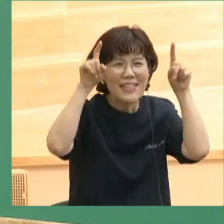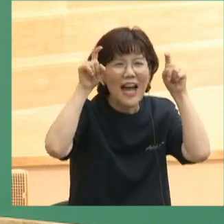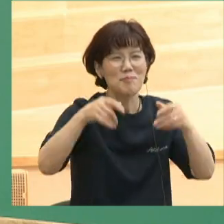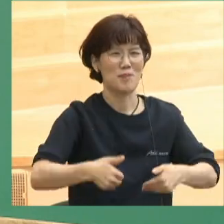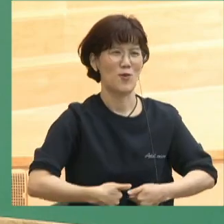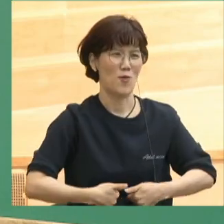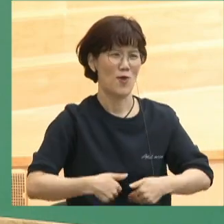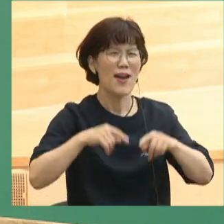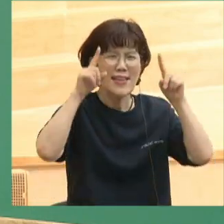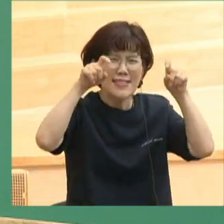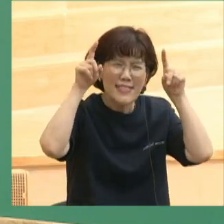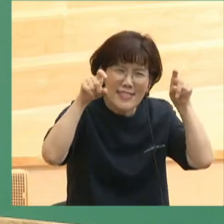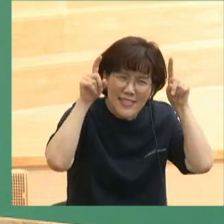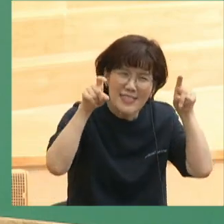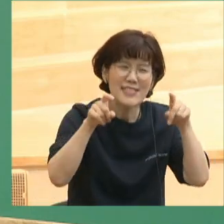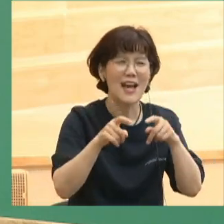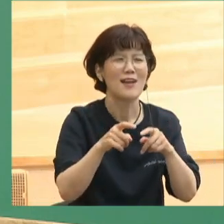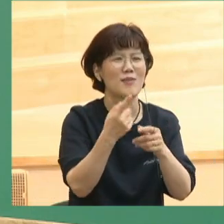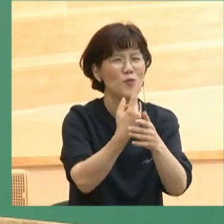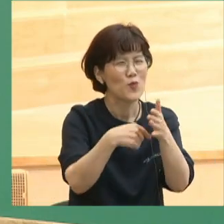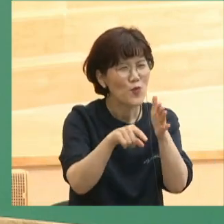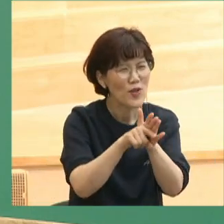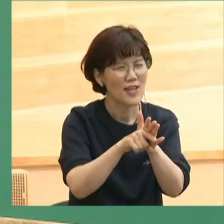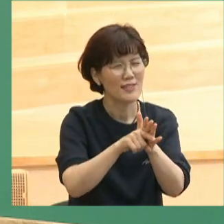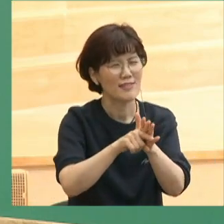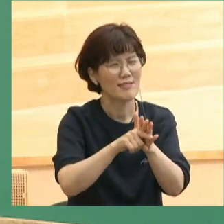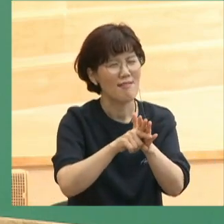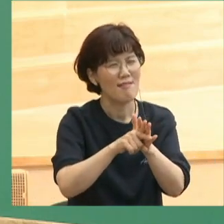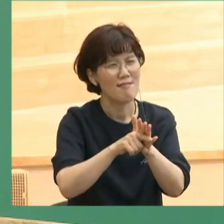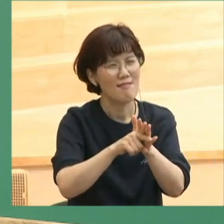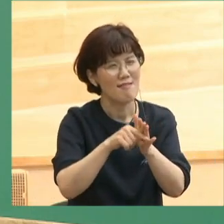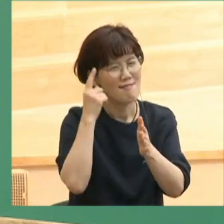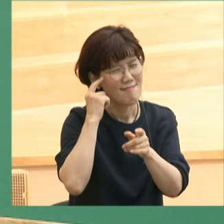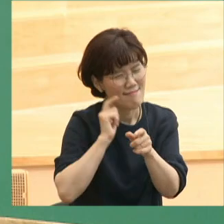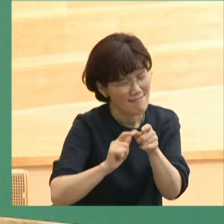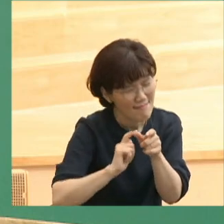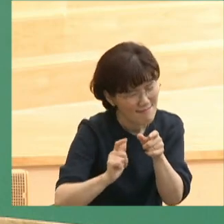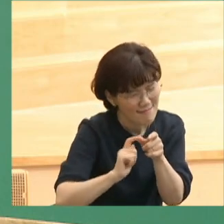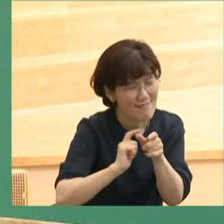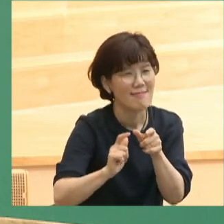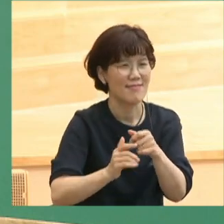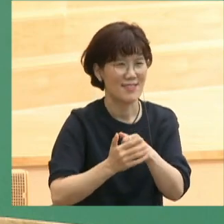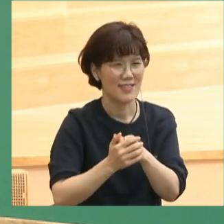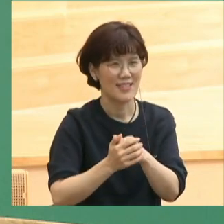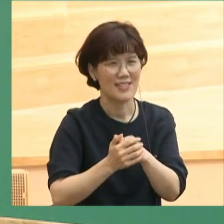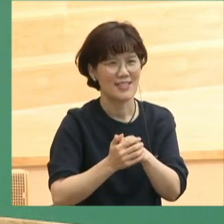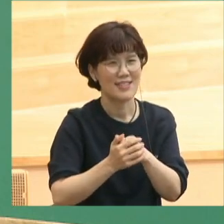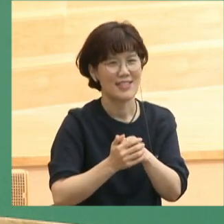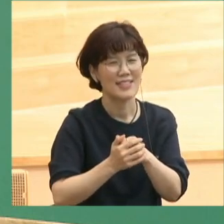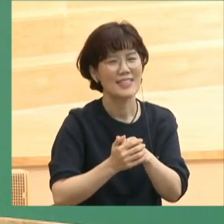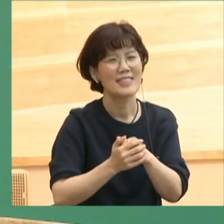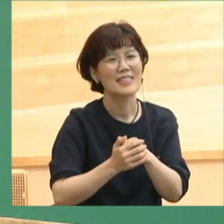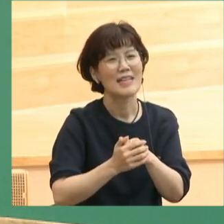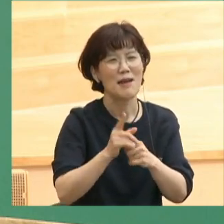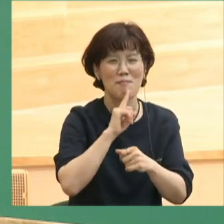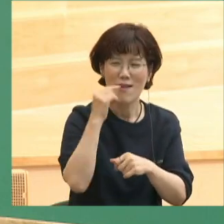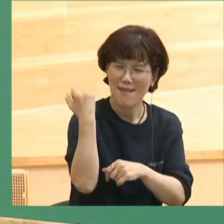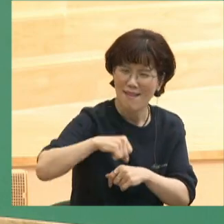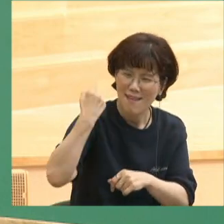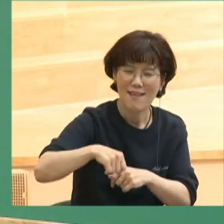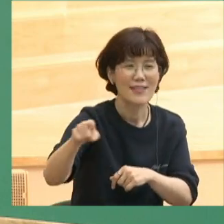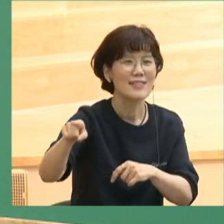돼. 이 양떼들을 가지고 끙끙 알아가면서 이 정말 말 안 듣는